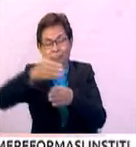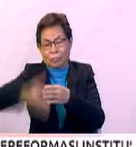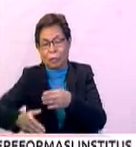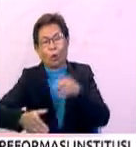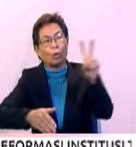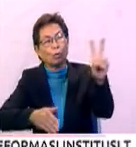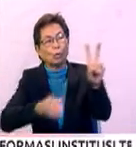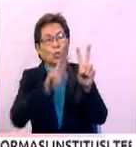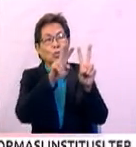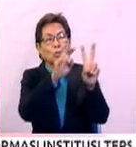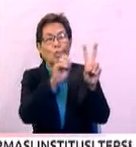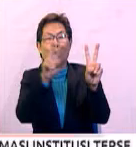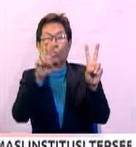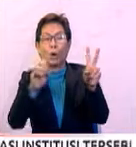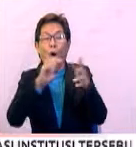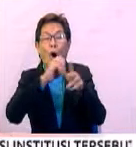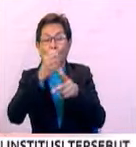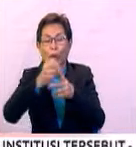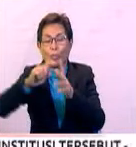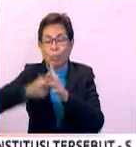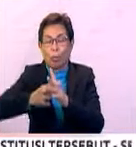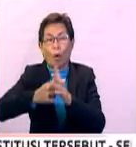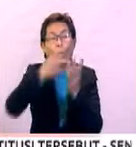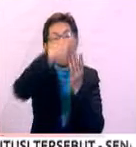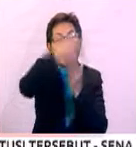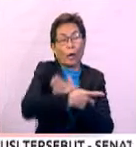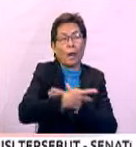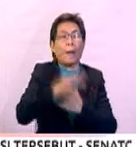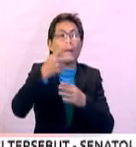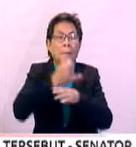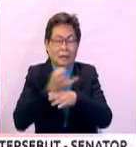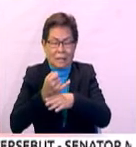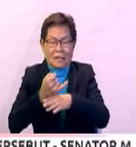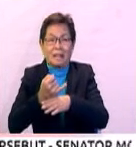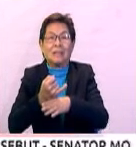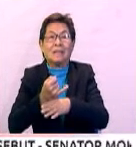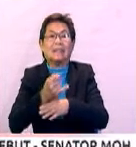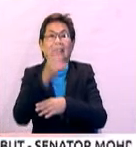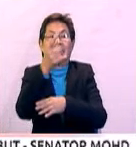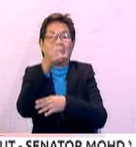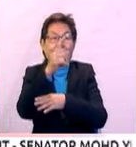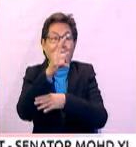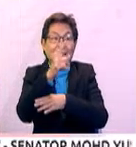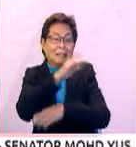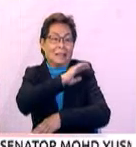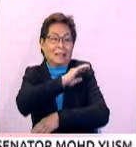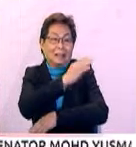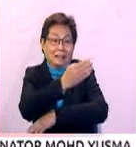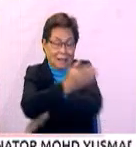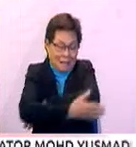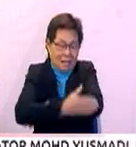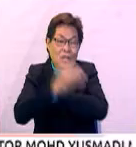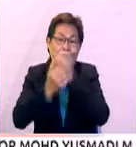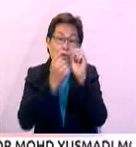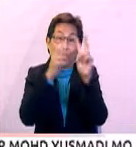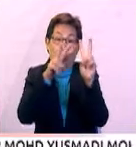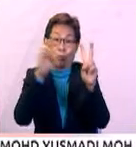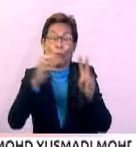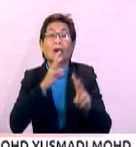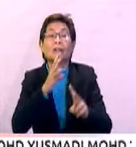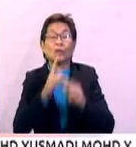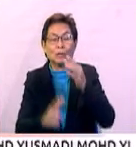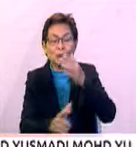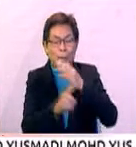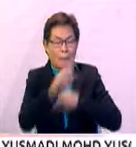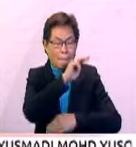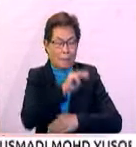pada 2020 atau bermulanya inisiatif program industri bekalan tenaga Malaysia MESI 2.0. Perkara itu dinyatakan